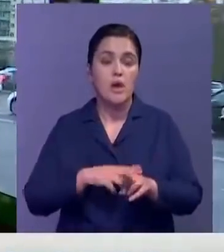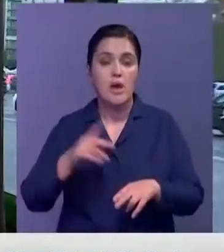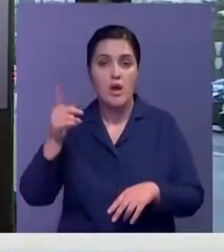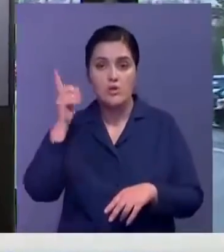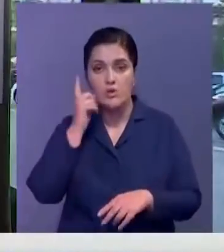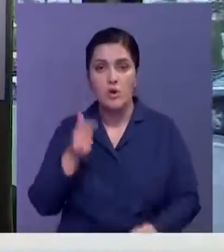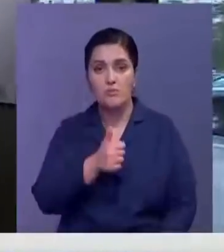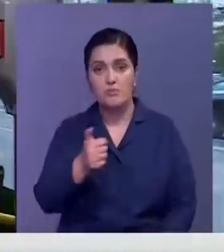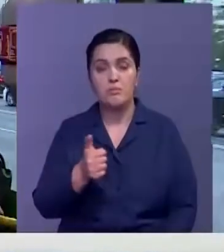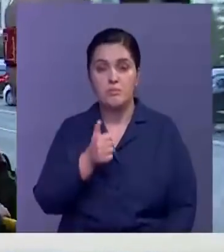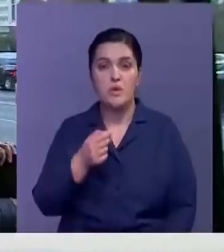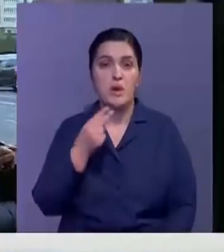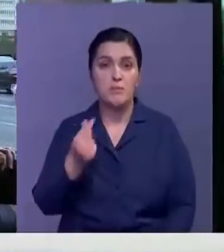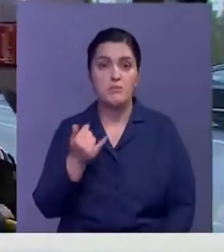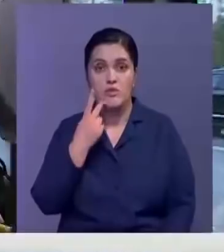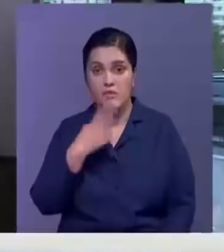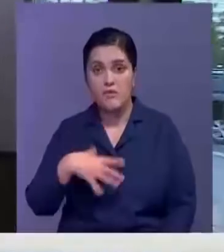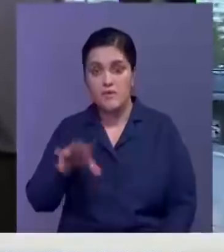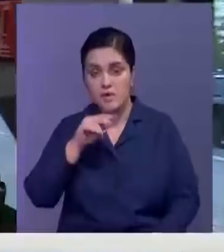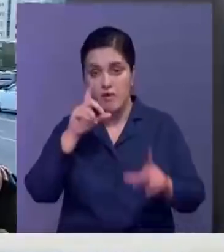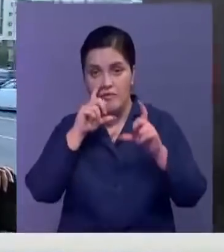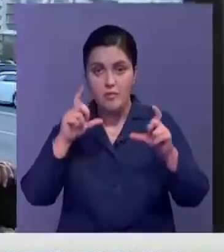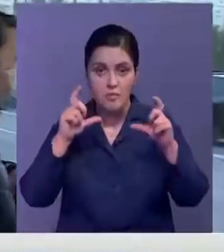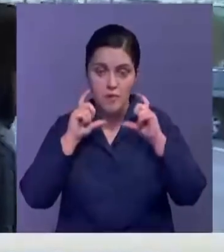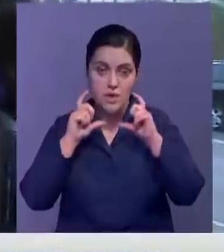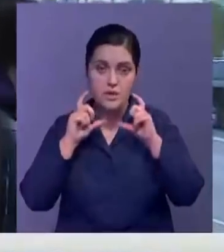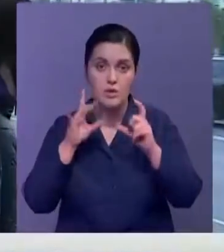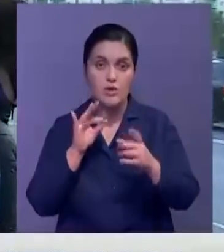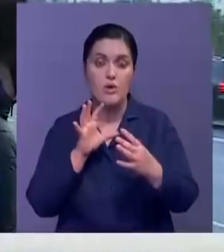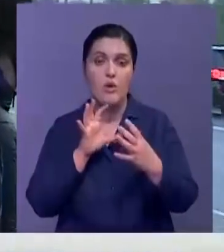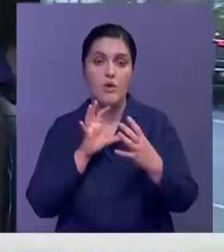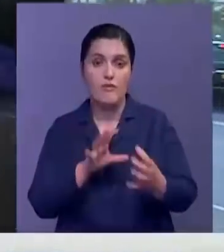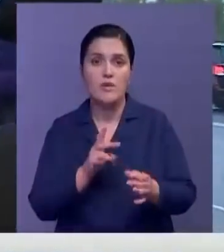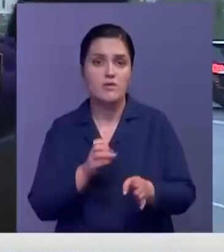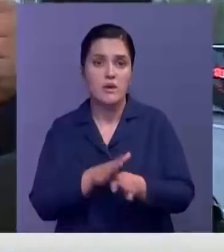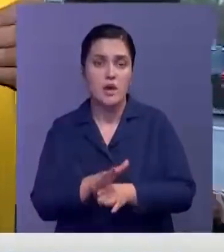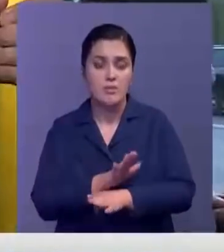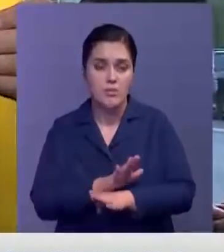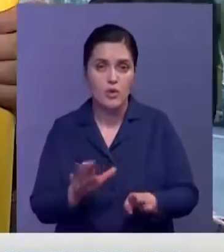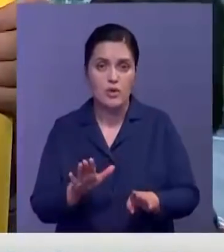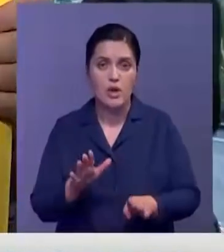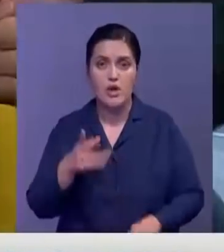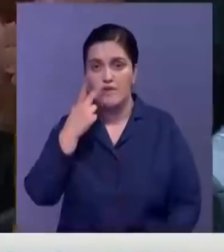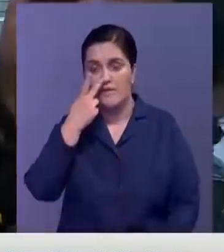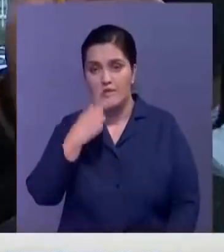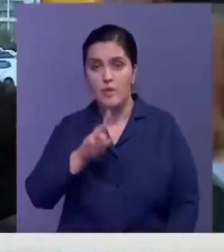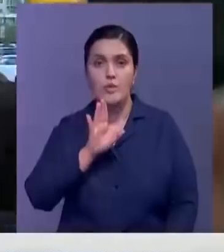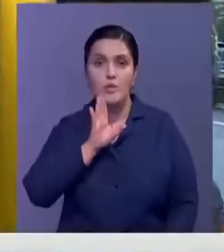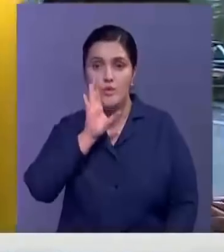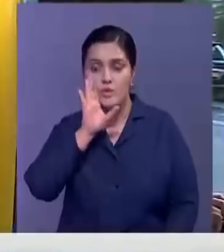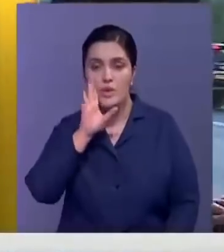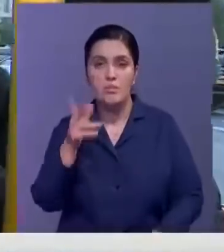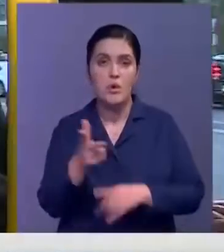то есть, но автобус не такой полный, как мы видели в утреннем ролике, то есть вот посмотрите, есть даже